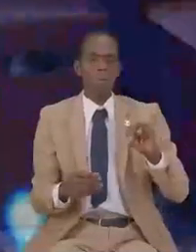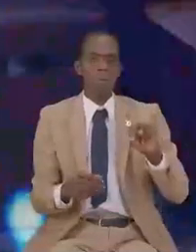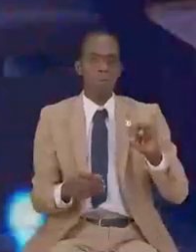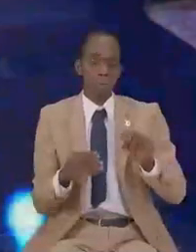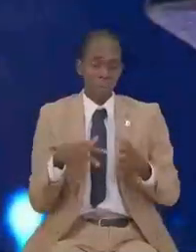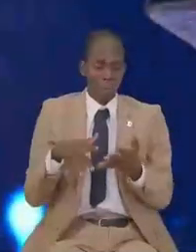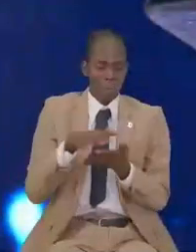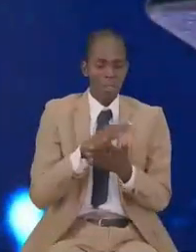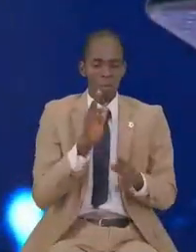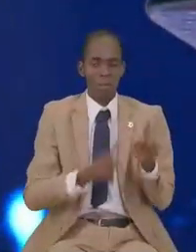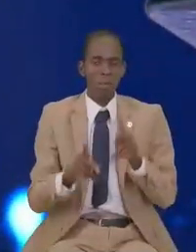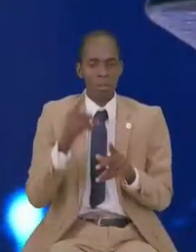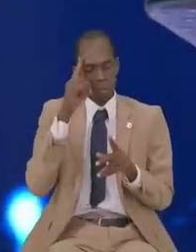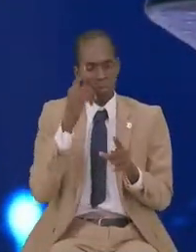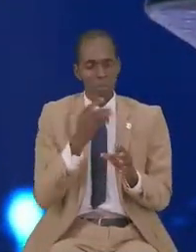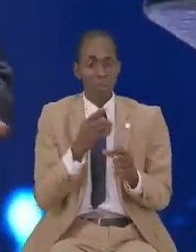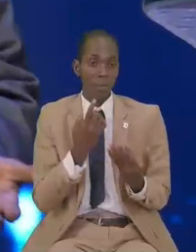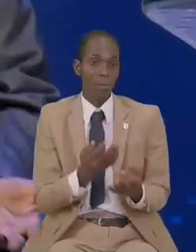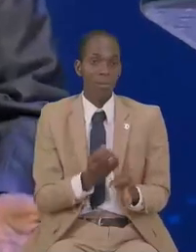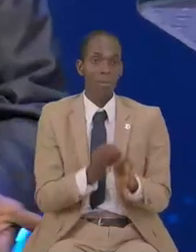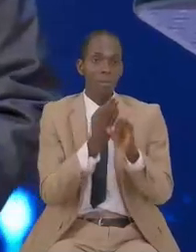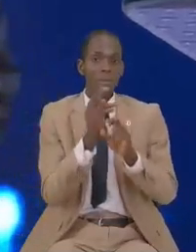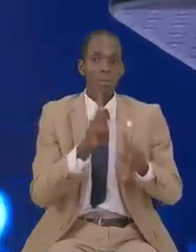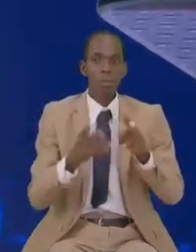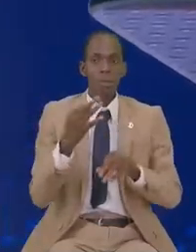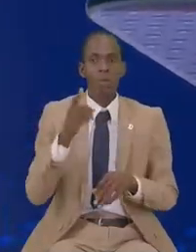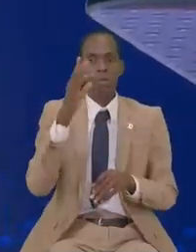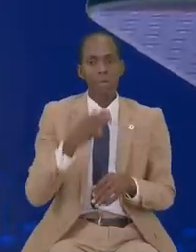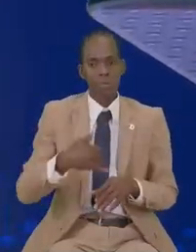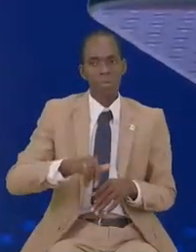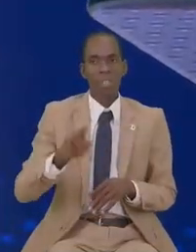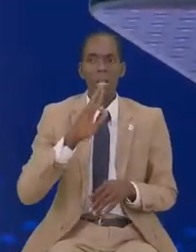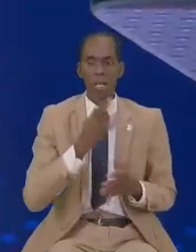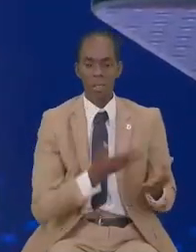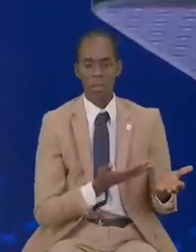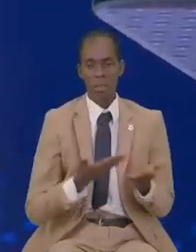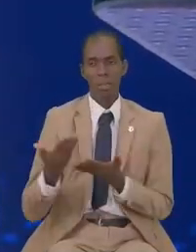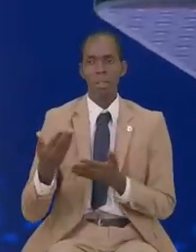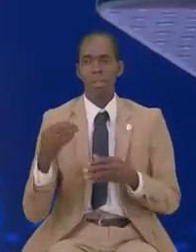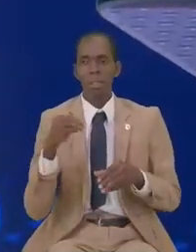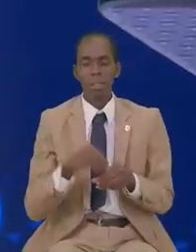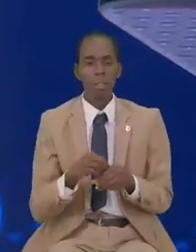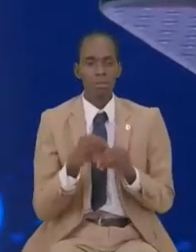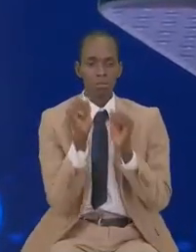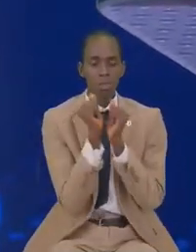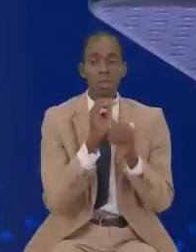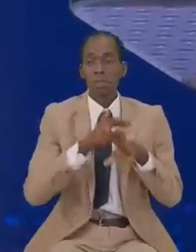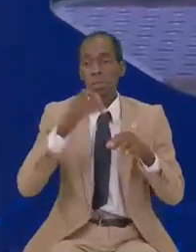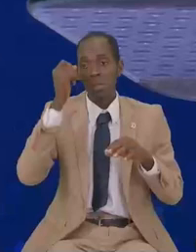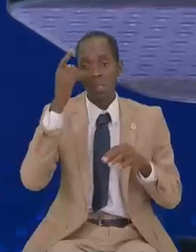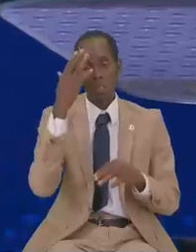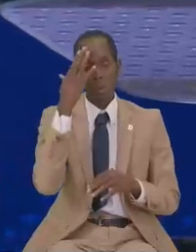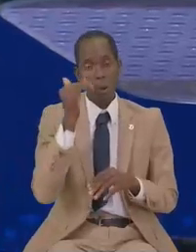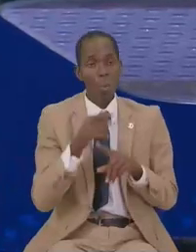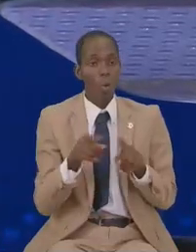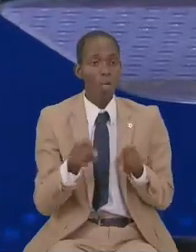Dieu, des gens fidèles de Dieu. Cependant, ils ont été emportés en captivité. Ouais, ils n'auraient pas compris. Ouais, ils n'auraient